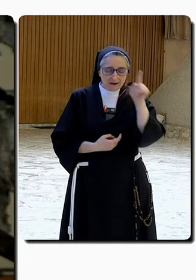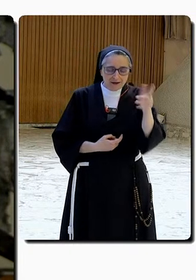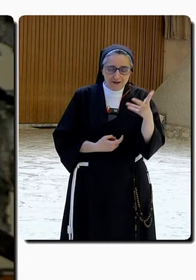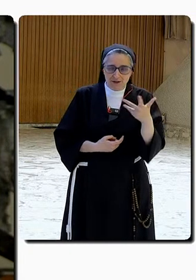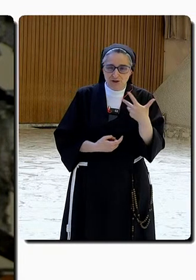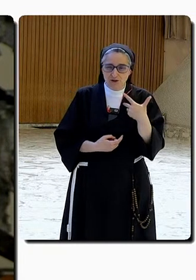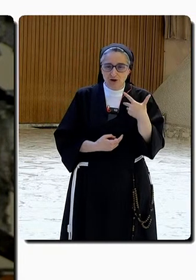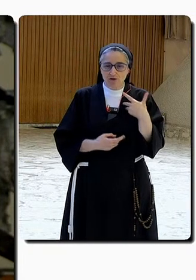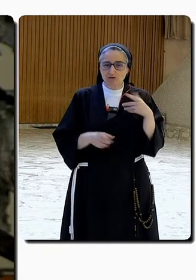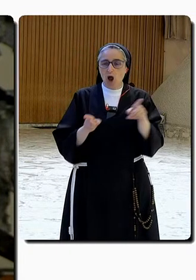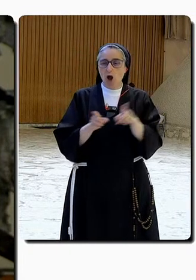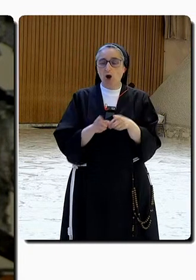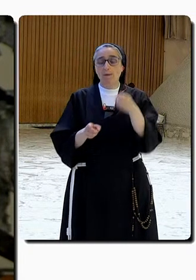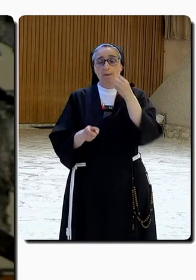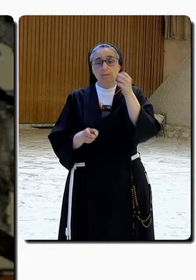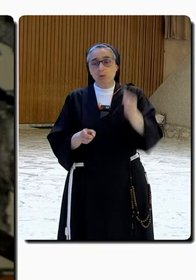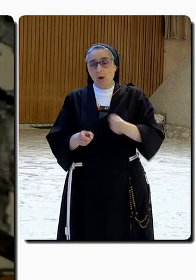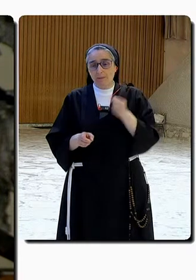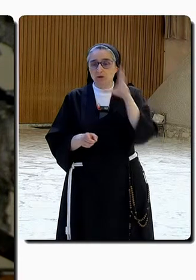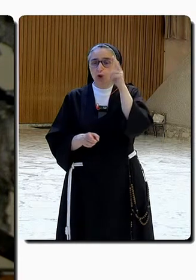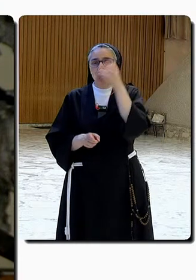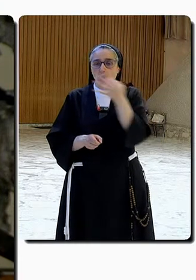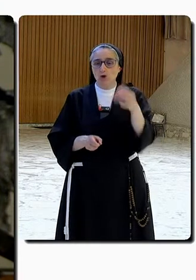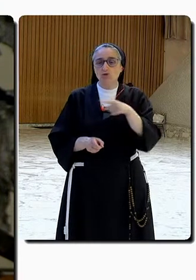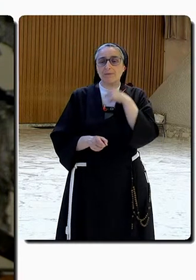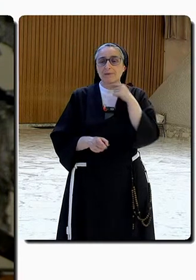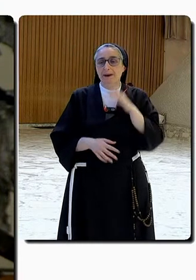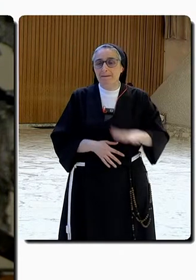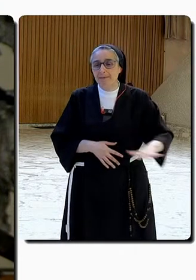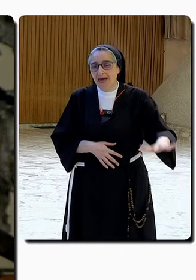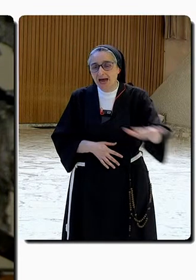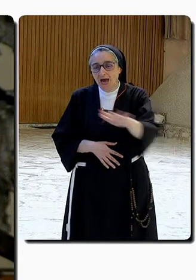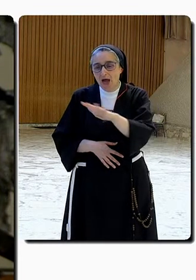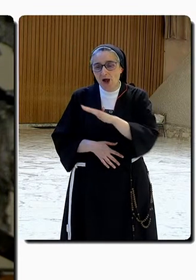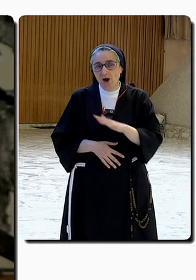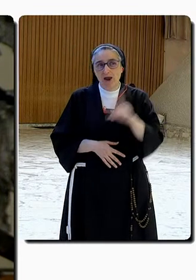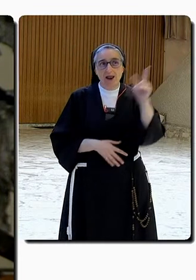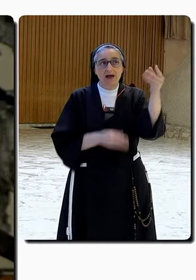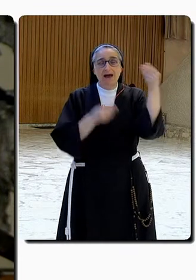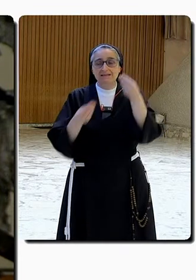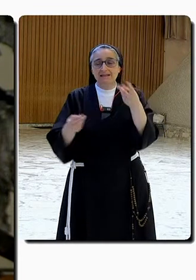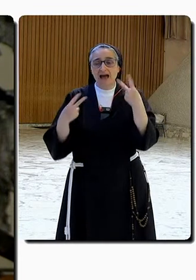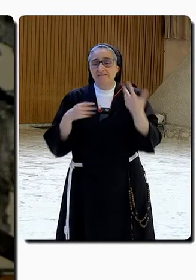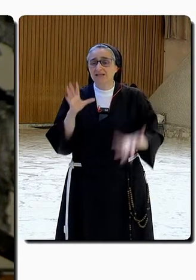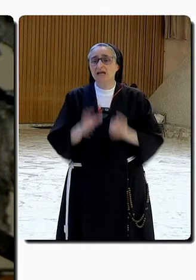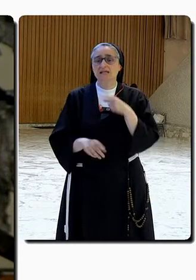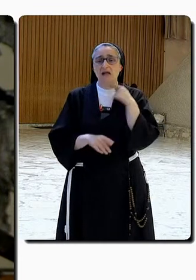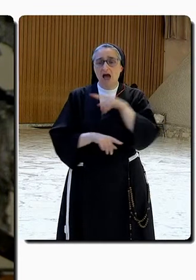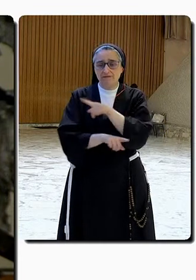che come buon pastore conosce le sue pecore e dà la vita per loro.